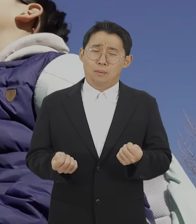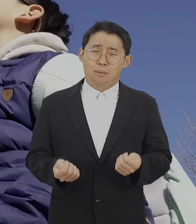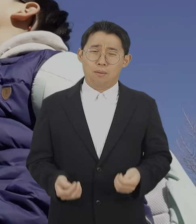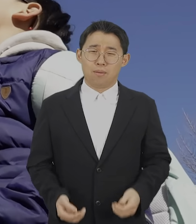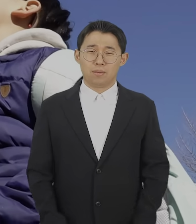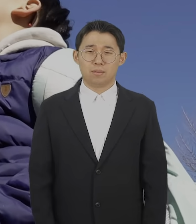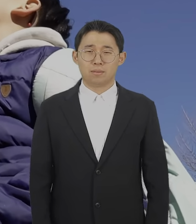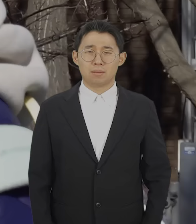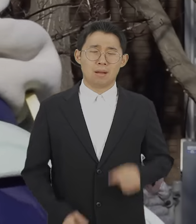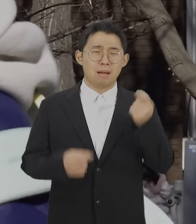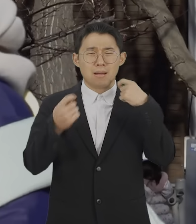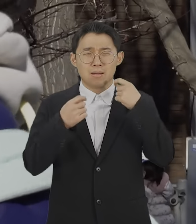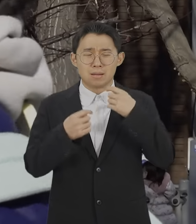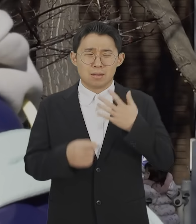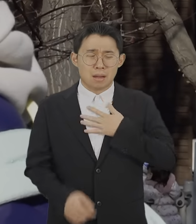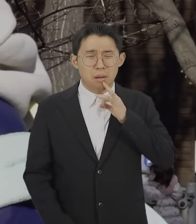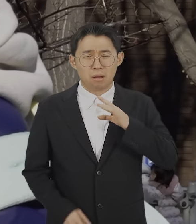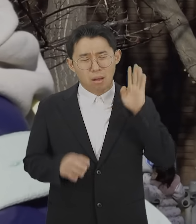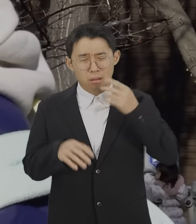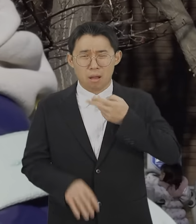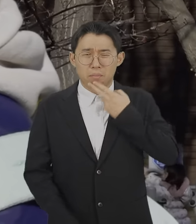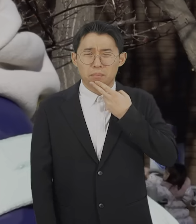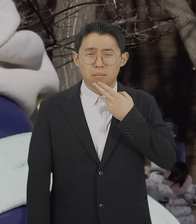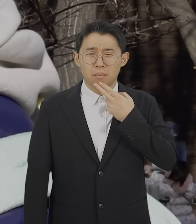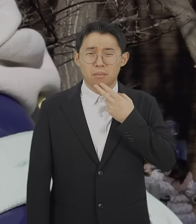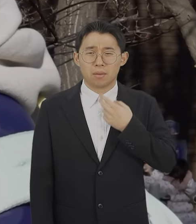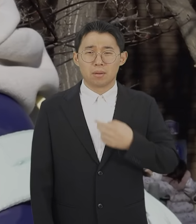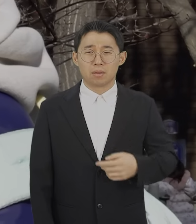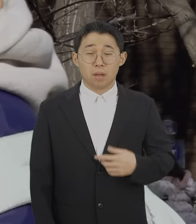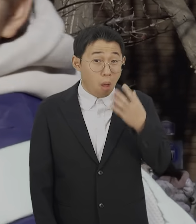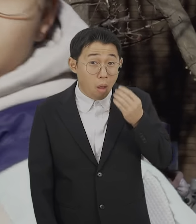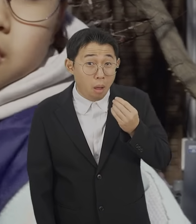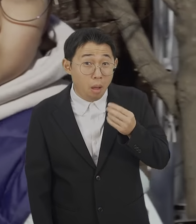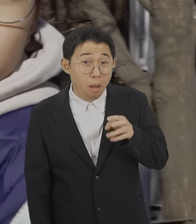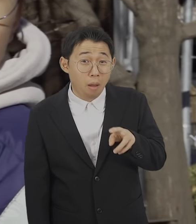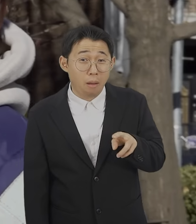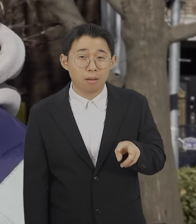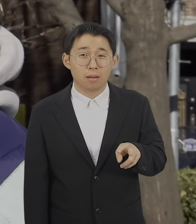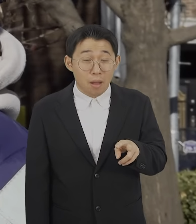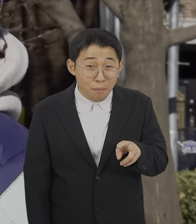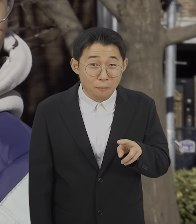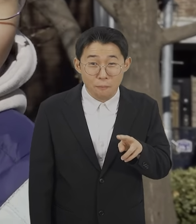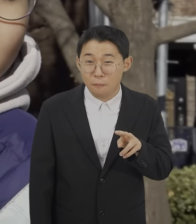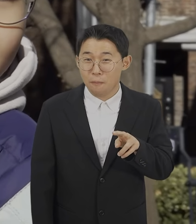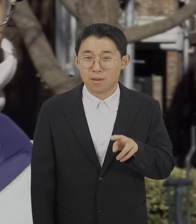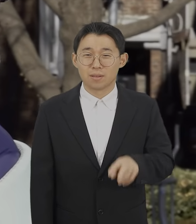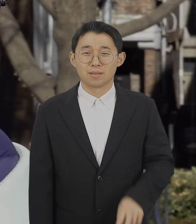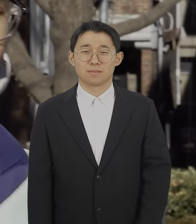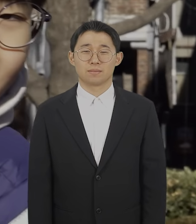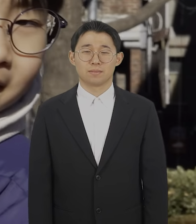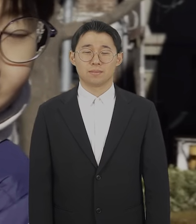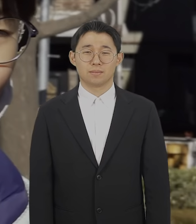너무나 많은데 흐앙, 나는 강아지 없어. 응?